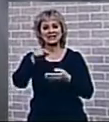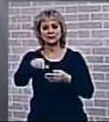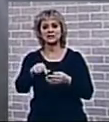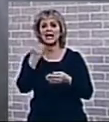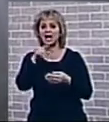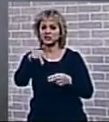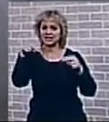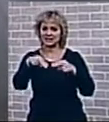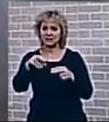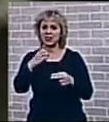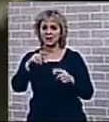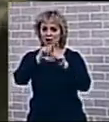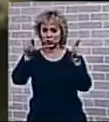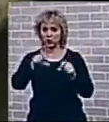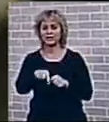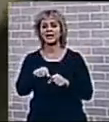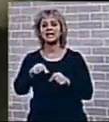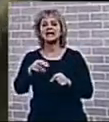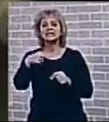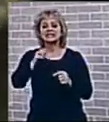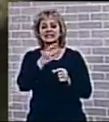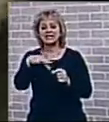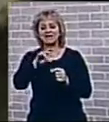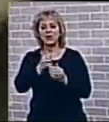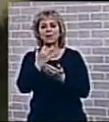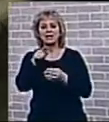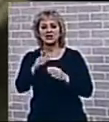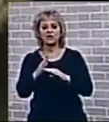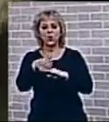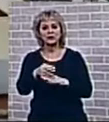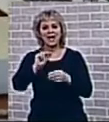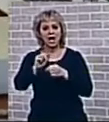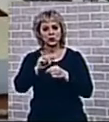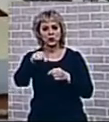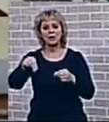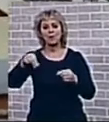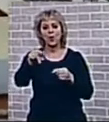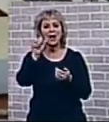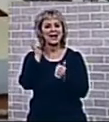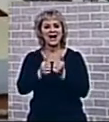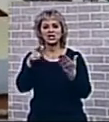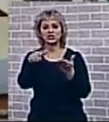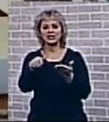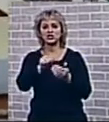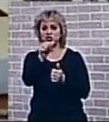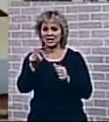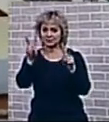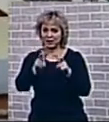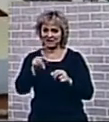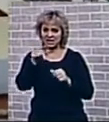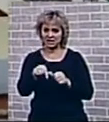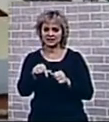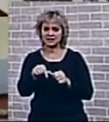за качеством следит лаборатория. Сырьевые материалы, входной контроль. Мука каждый час